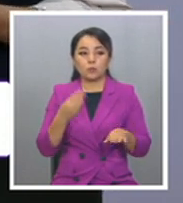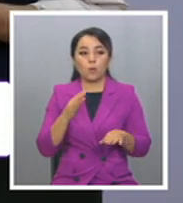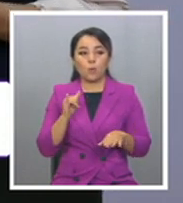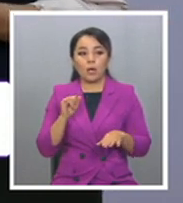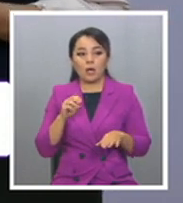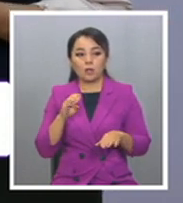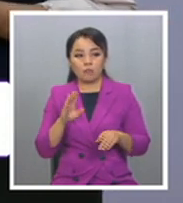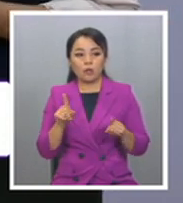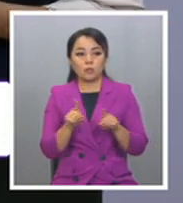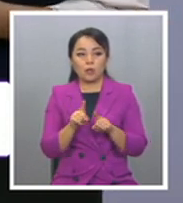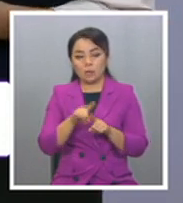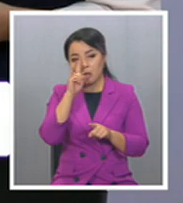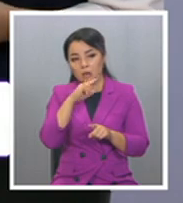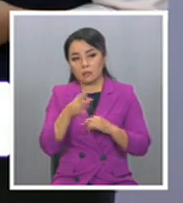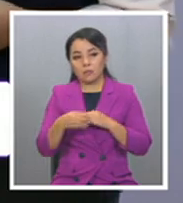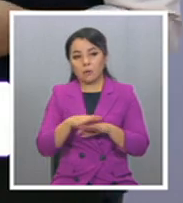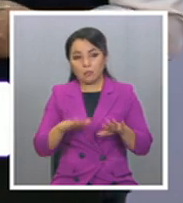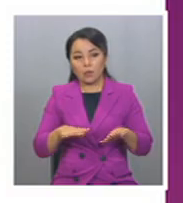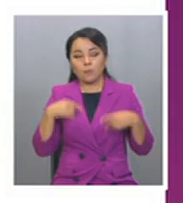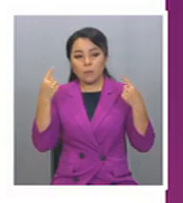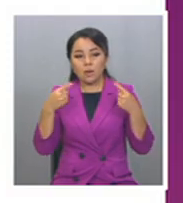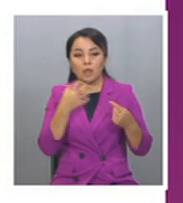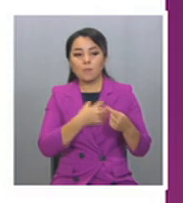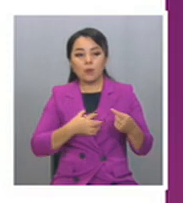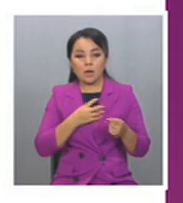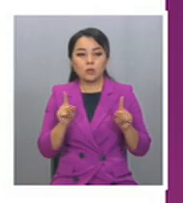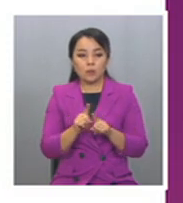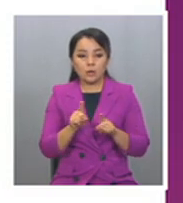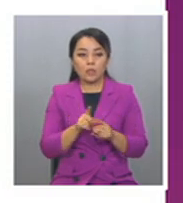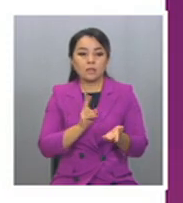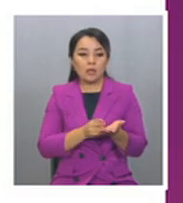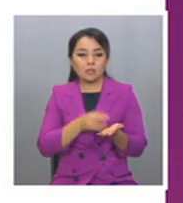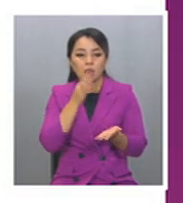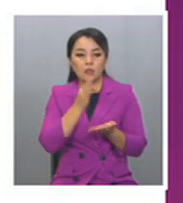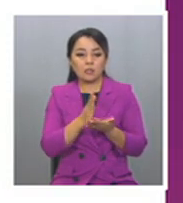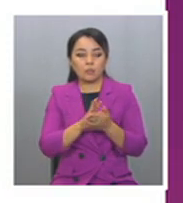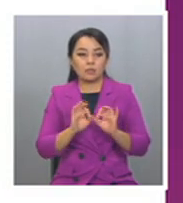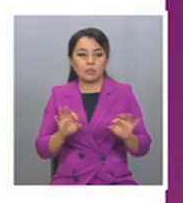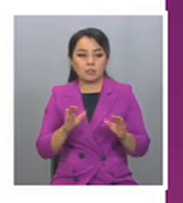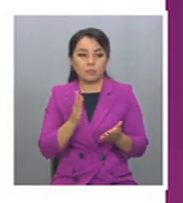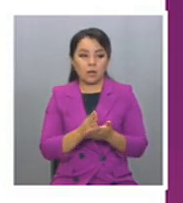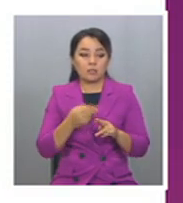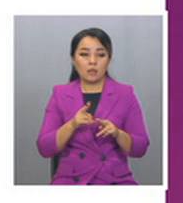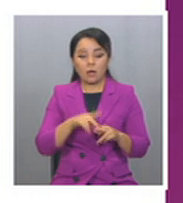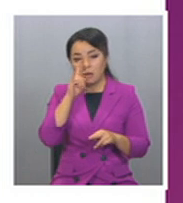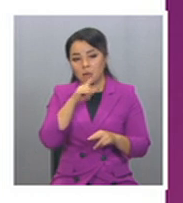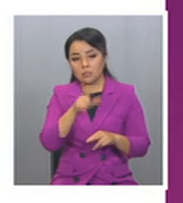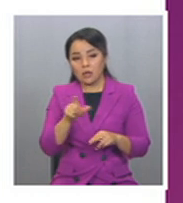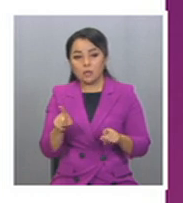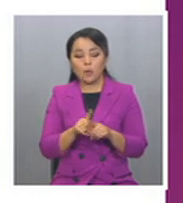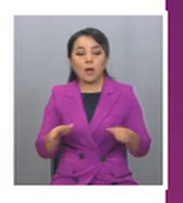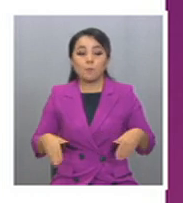Уәлихановтың да қазақтардағы малдың маңызы туралы деректерін айта кеткеніміз жөн болар. Қазақтар амандасқан